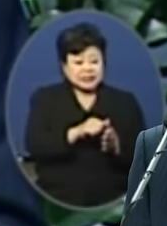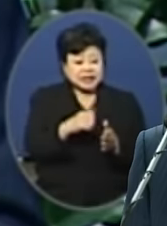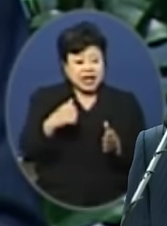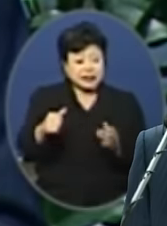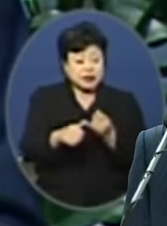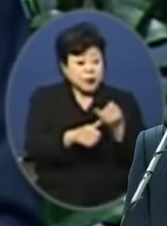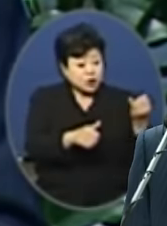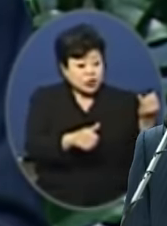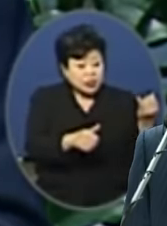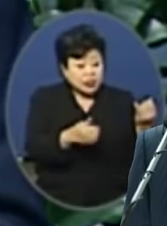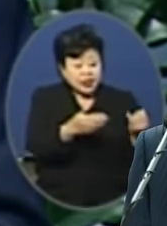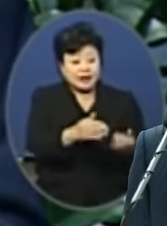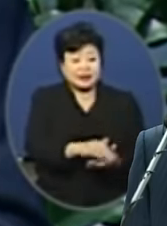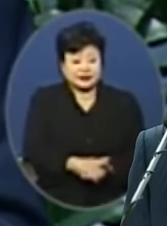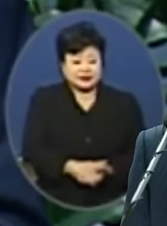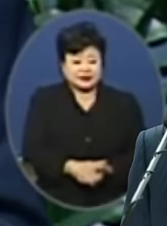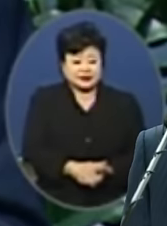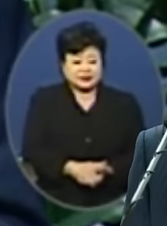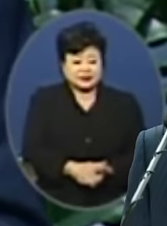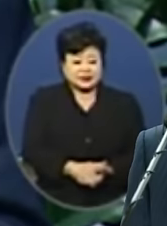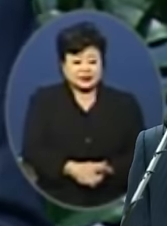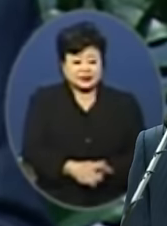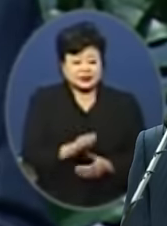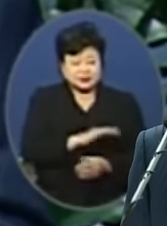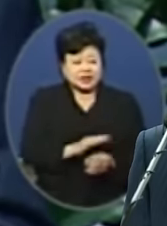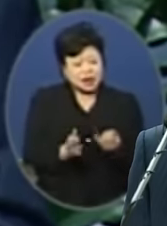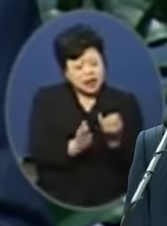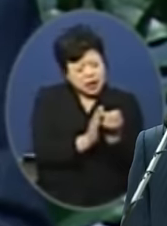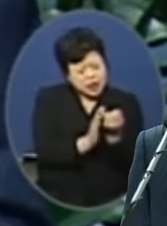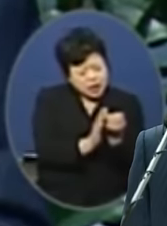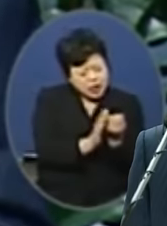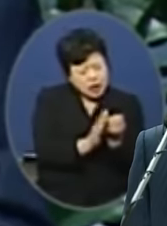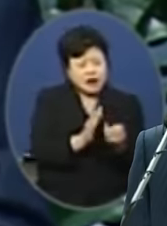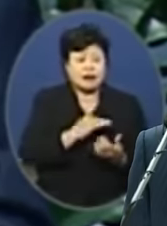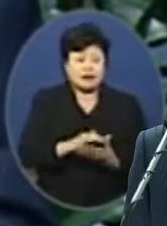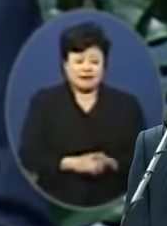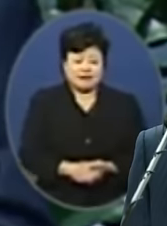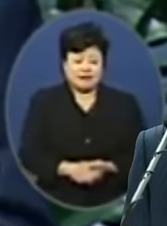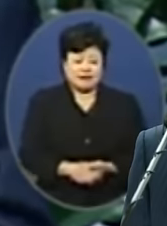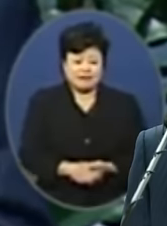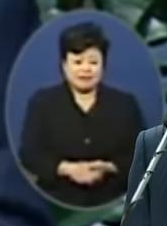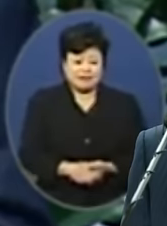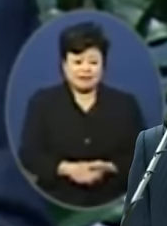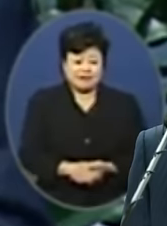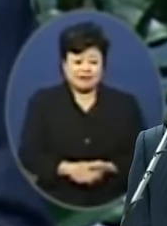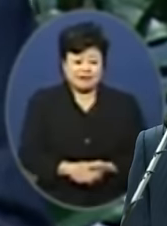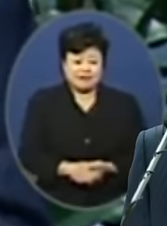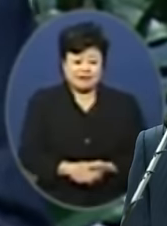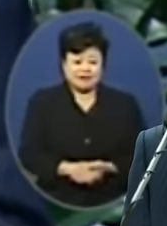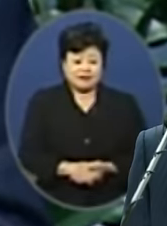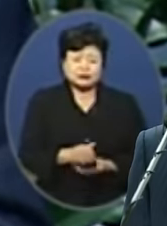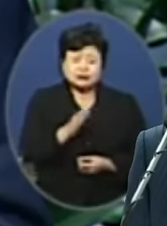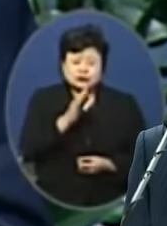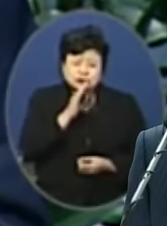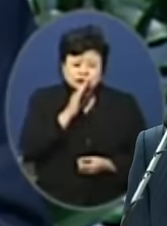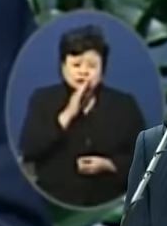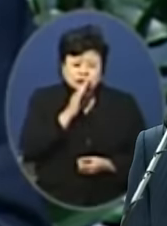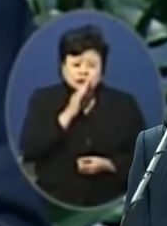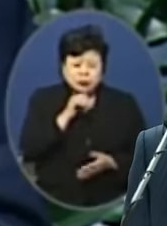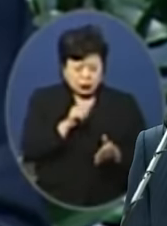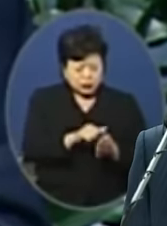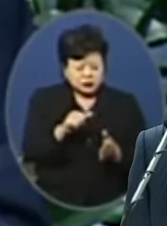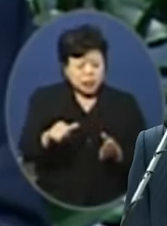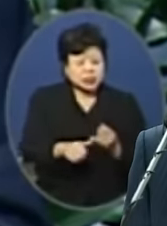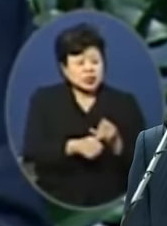왔는데 며느리에게 잘해주는 것 지금도 눈에 환합니다. 어떻게 그렇게 며느리